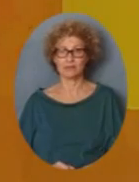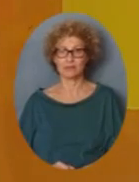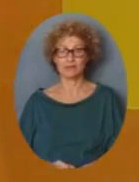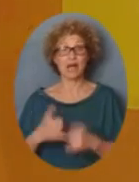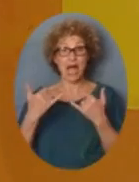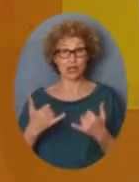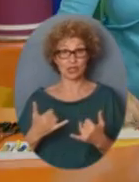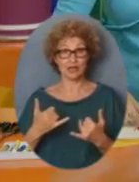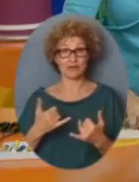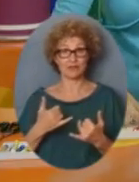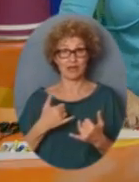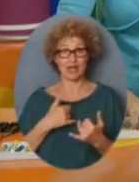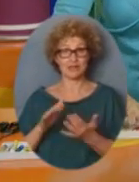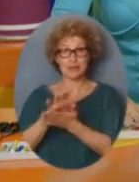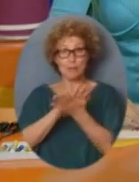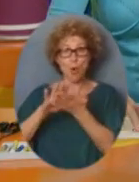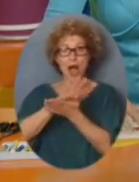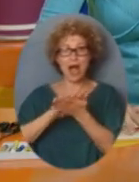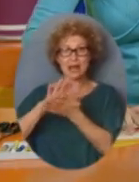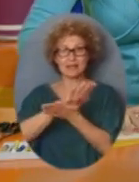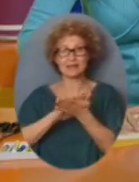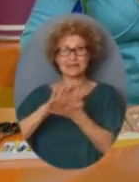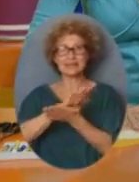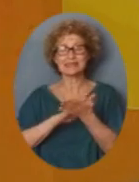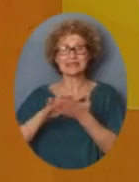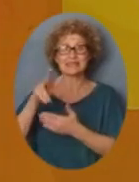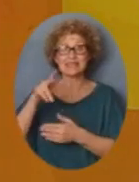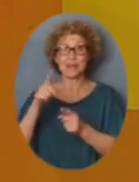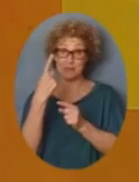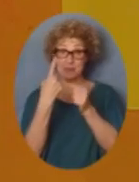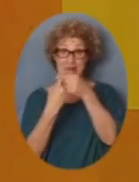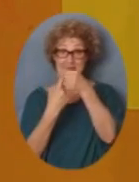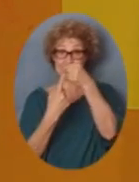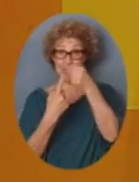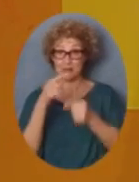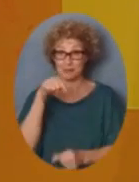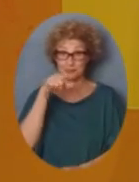עכשיו אני מורחת את הצבעים. עם האצבע? כן.